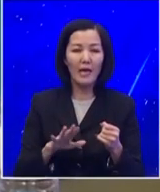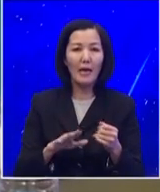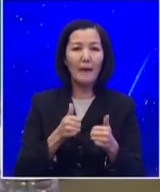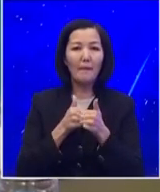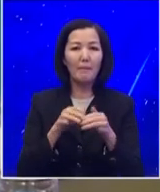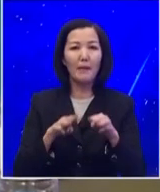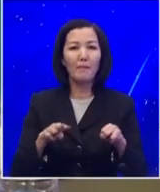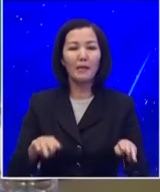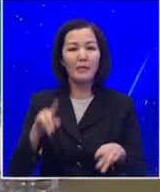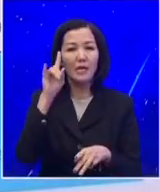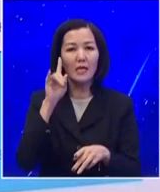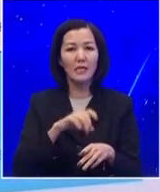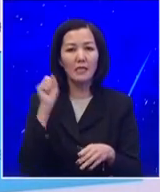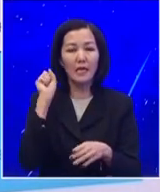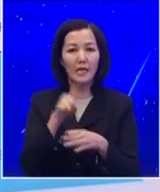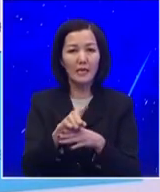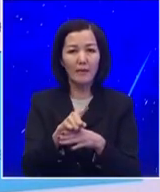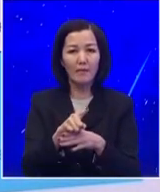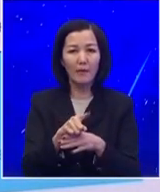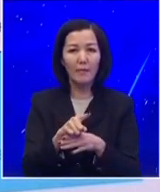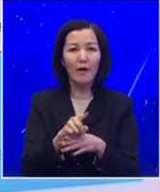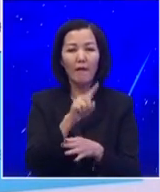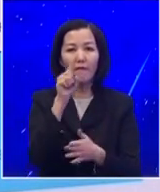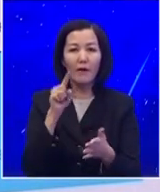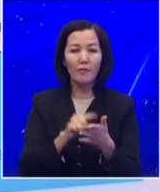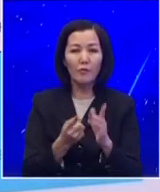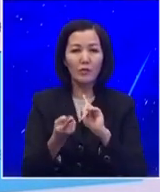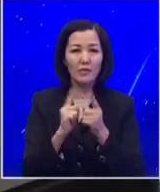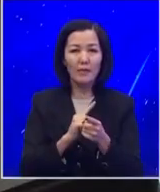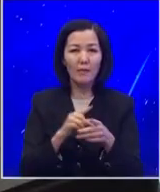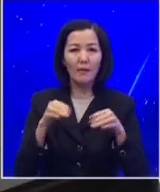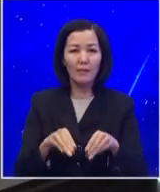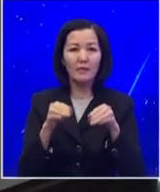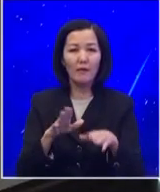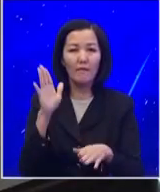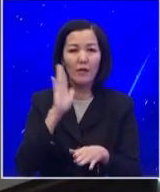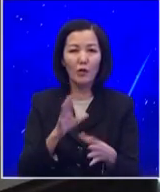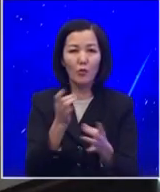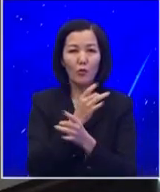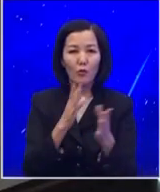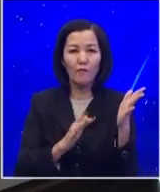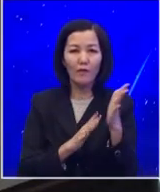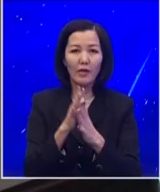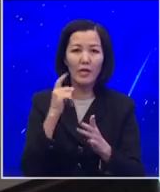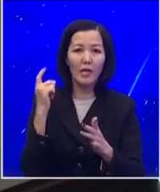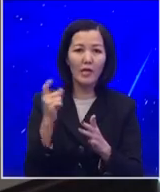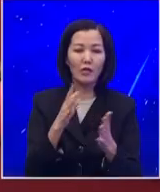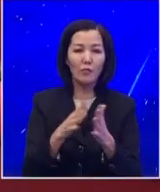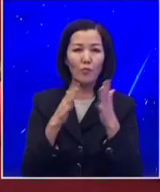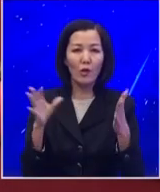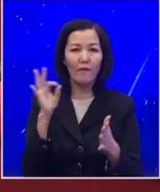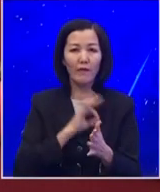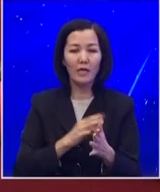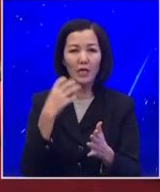Казахстана поручил акимам регионов проработать вопрос замены посевов влагоемких культур на выращивание экономически